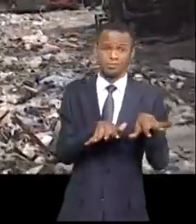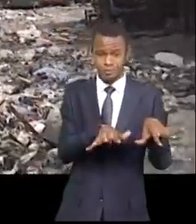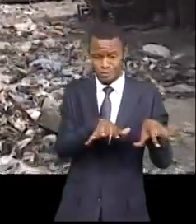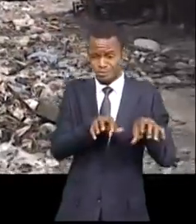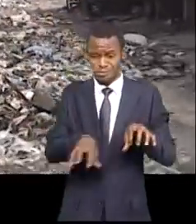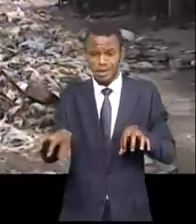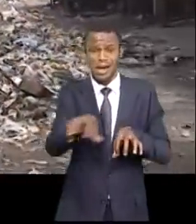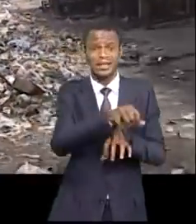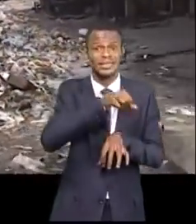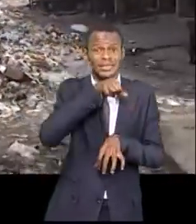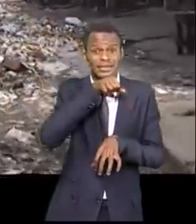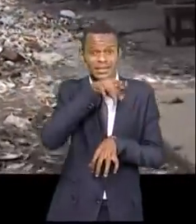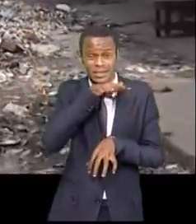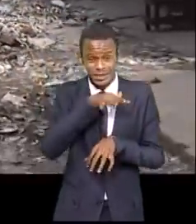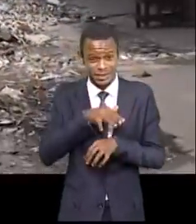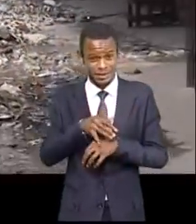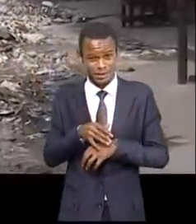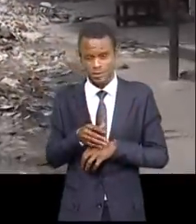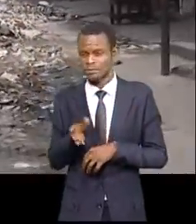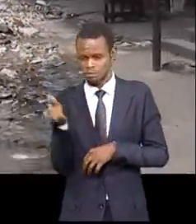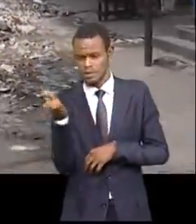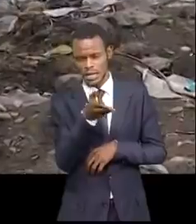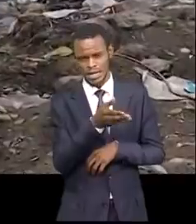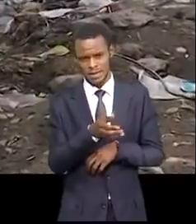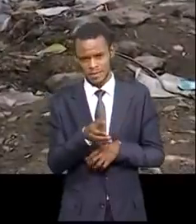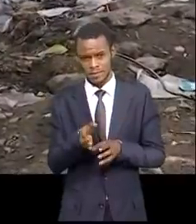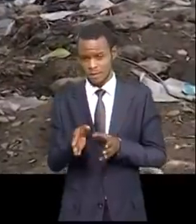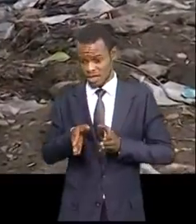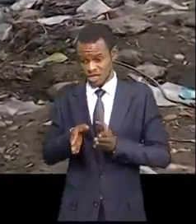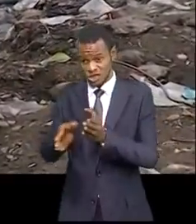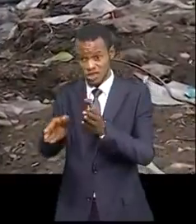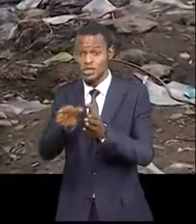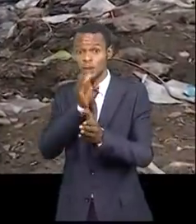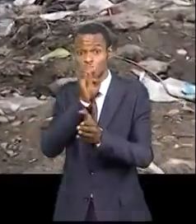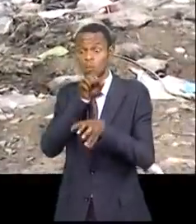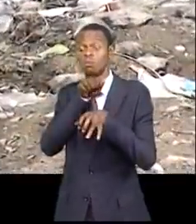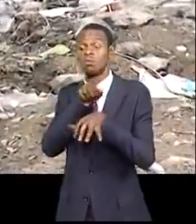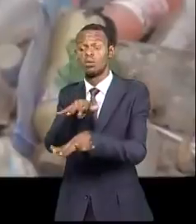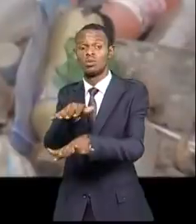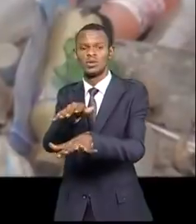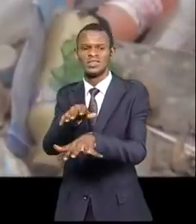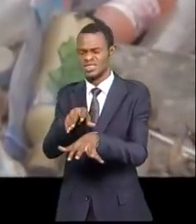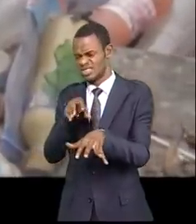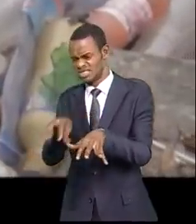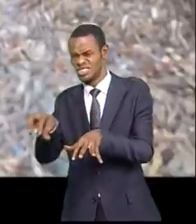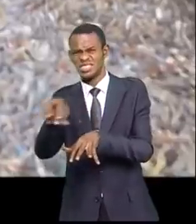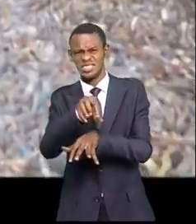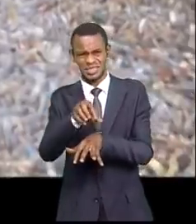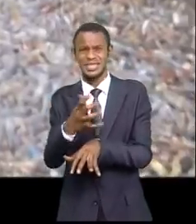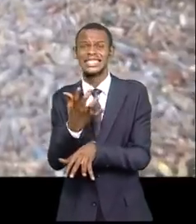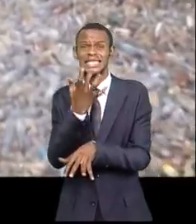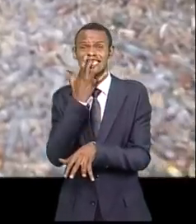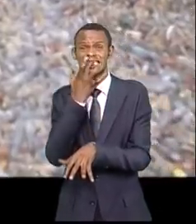prendre à tous baissé dans les caniveaux sinon dans nos petites rivières les emballages en plastique